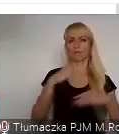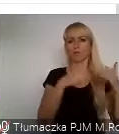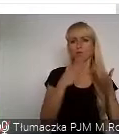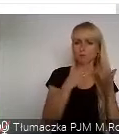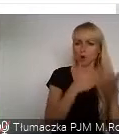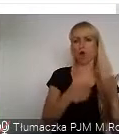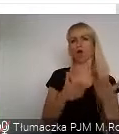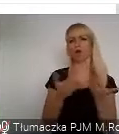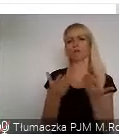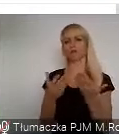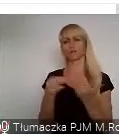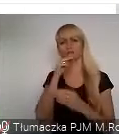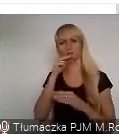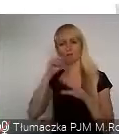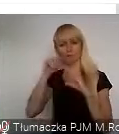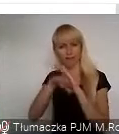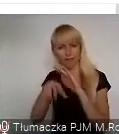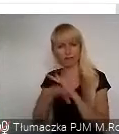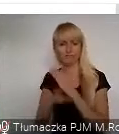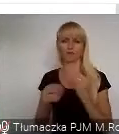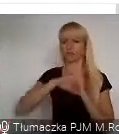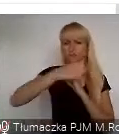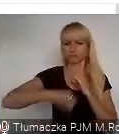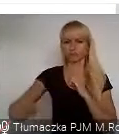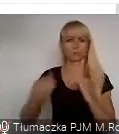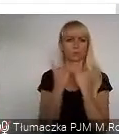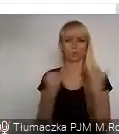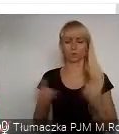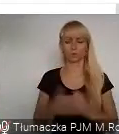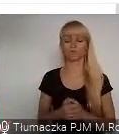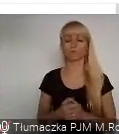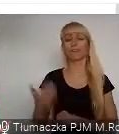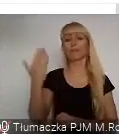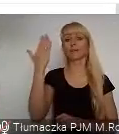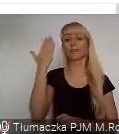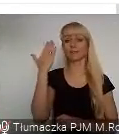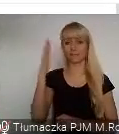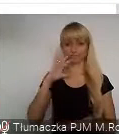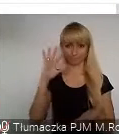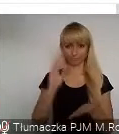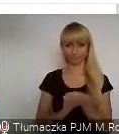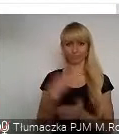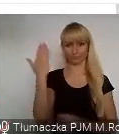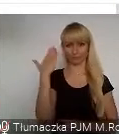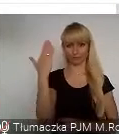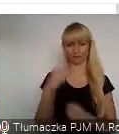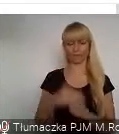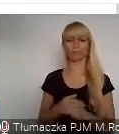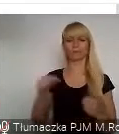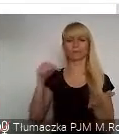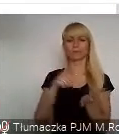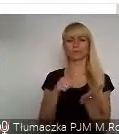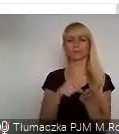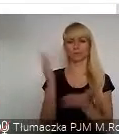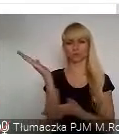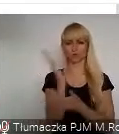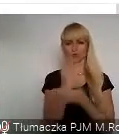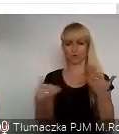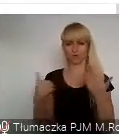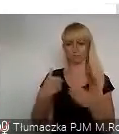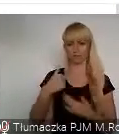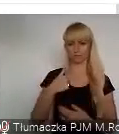Witam Państwa serdecznie ponownie. Ze mną Jacek Woźniak. W tej części chcemy Państwu w 15 minut, także